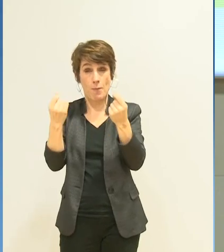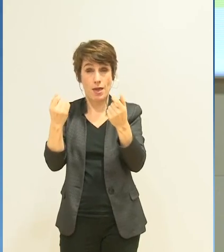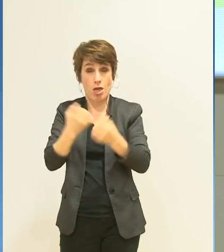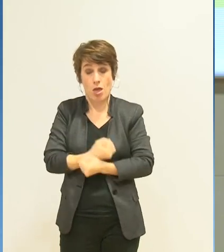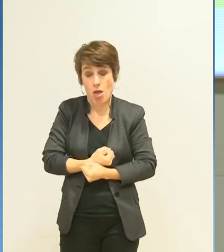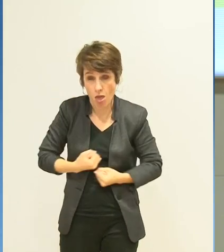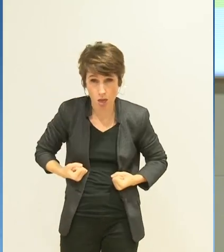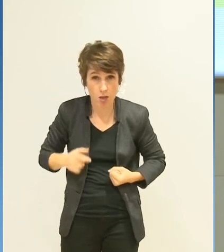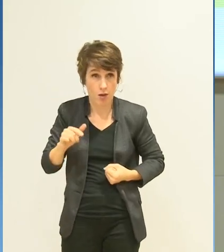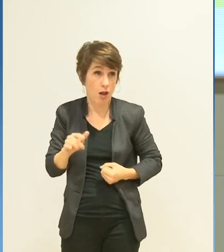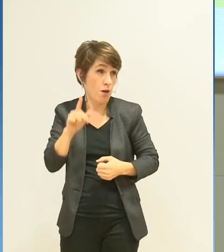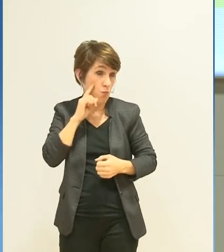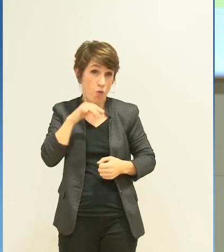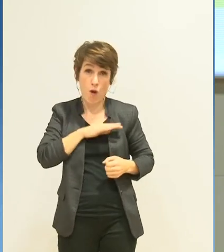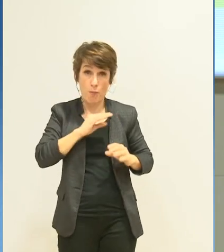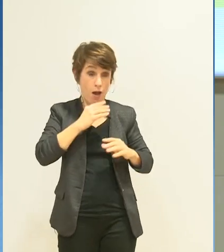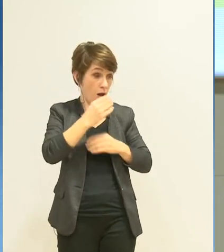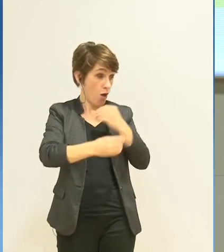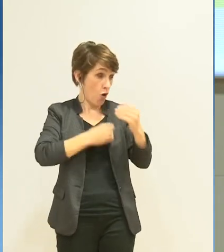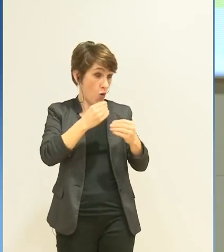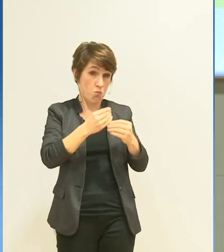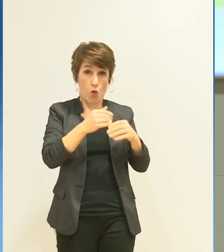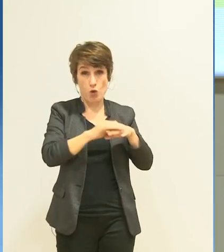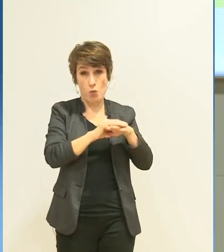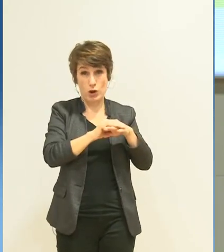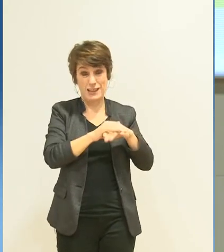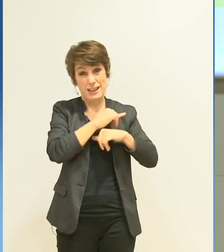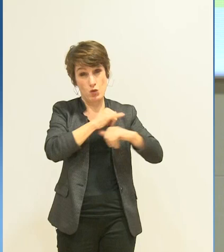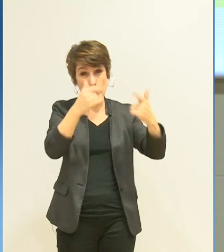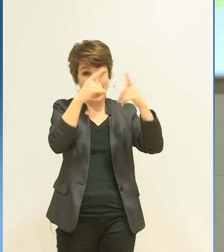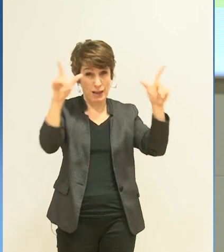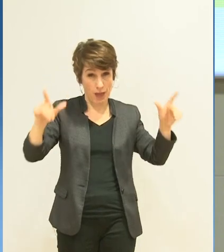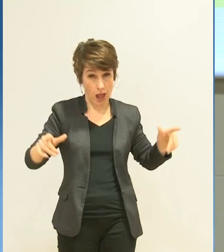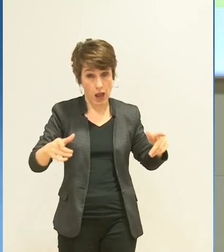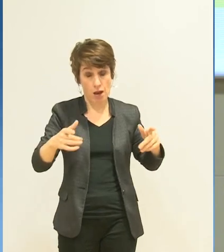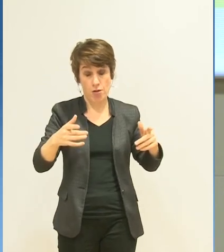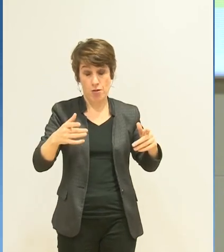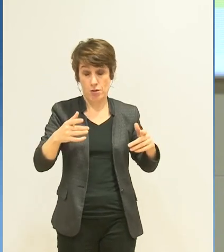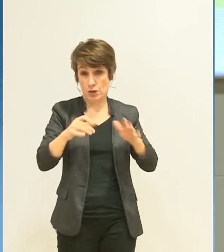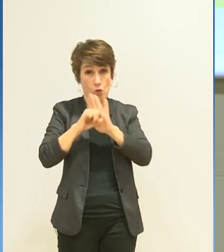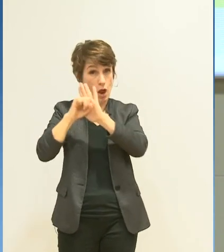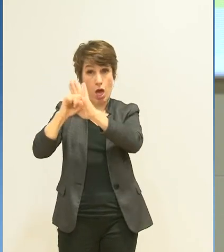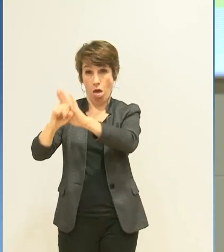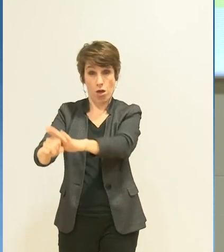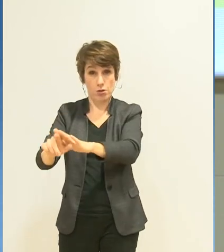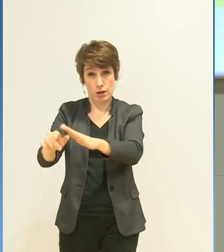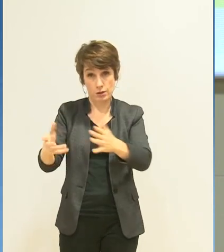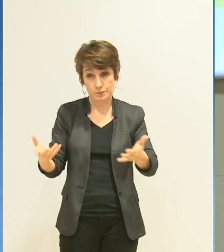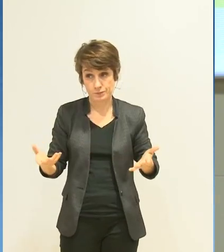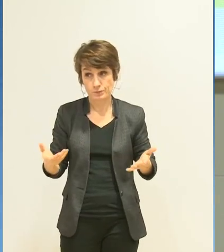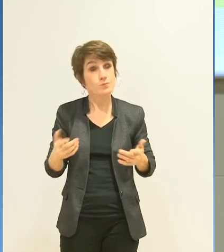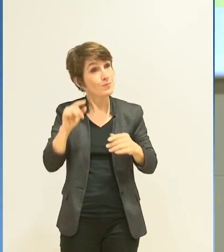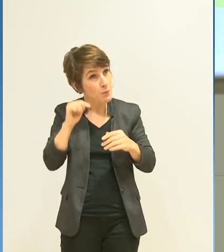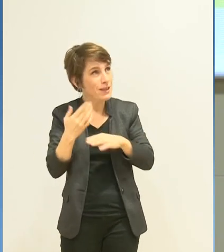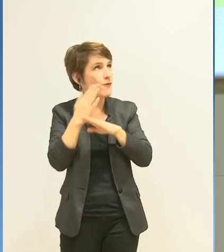ultra libéral ou des accidents de la vie ou les deux mais que nous devons montrer que cette réhabilitation